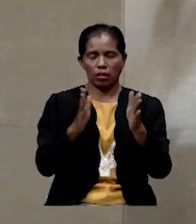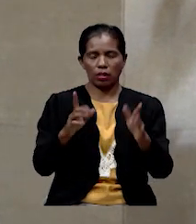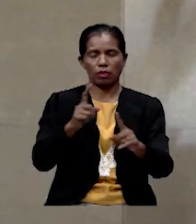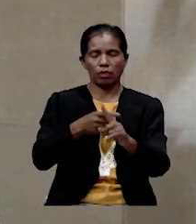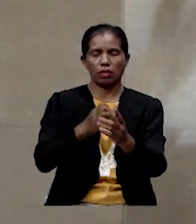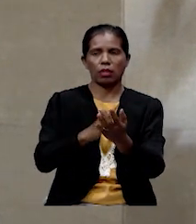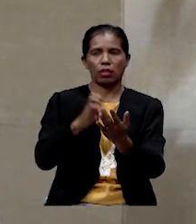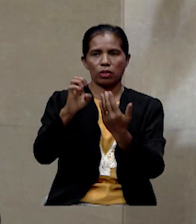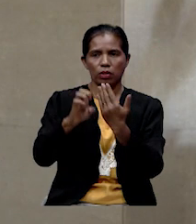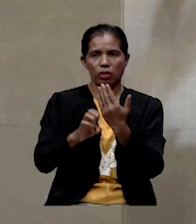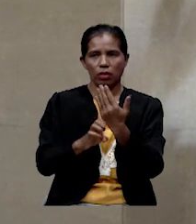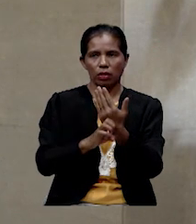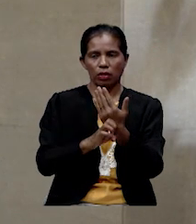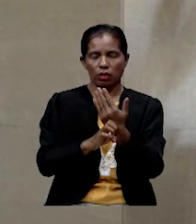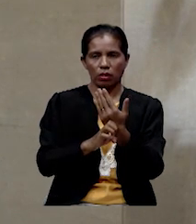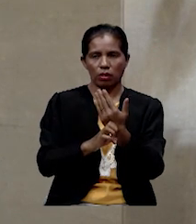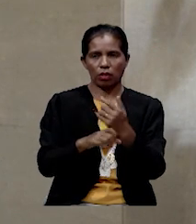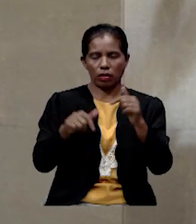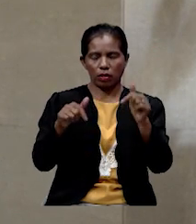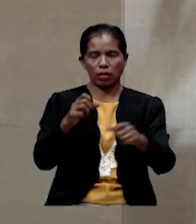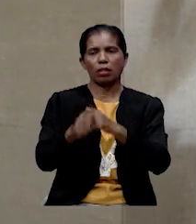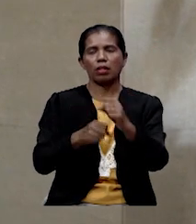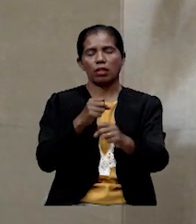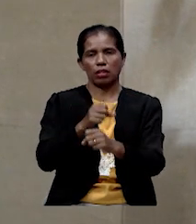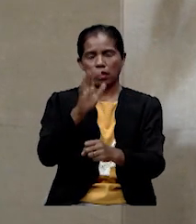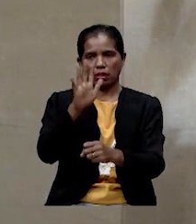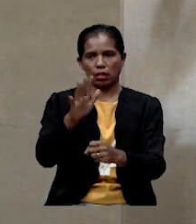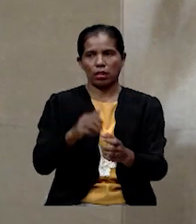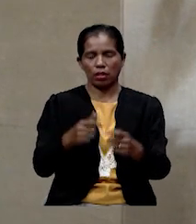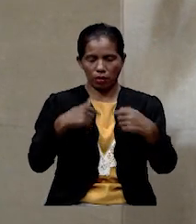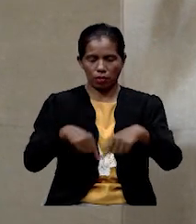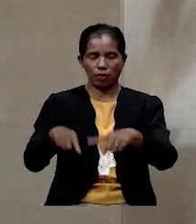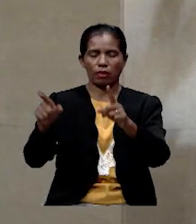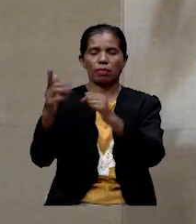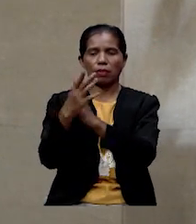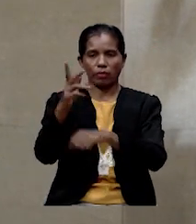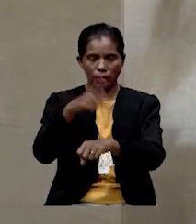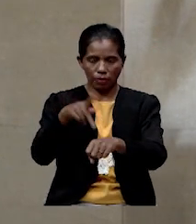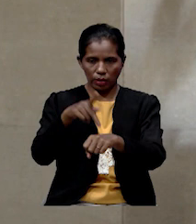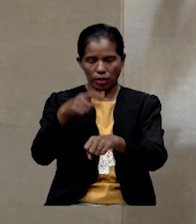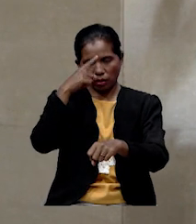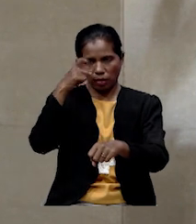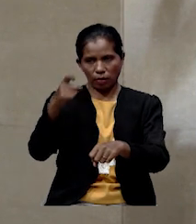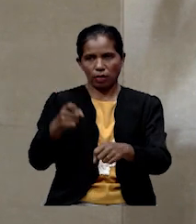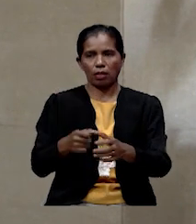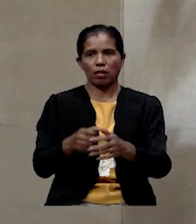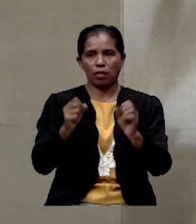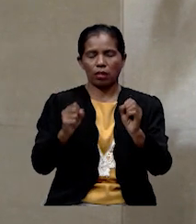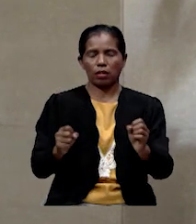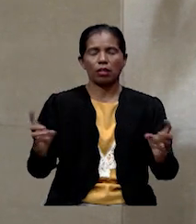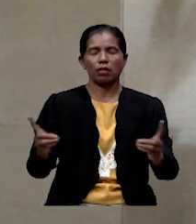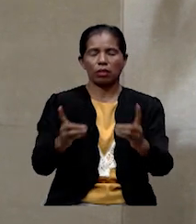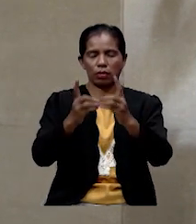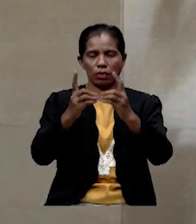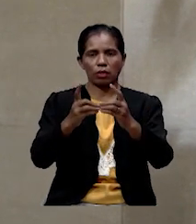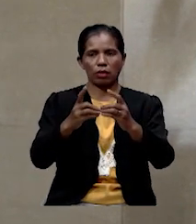junio agora nia hane tinang lima ona ini at fila fal nia rai tang ne nia farwell iko so ambasador nia se ohing